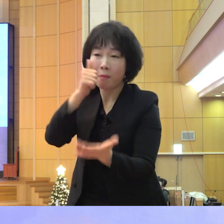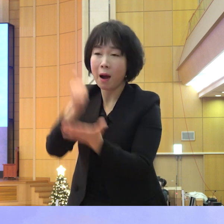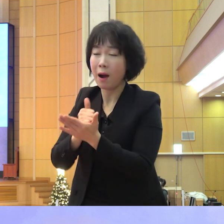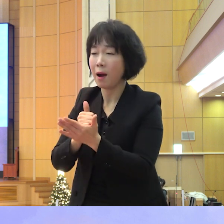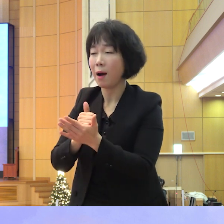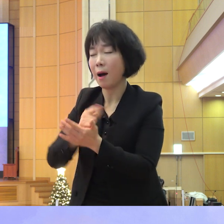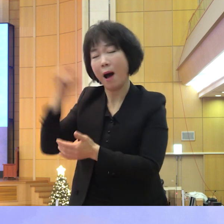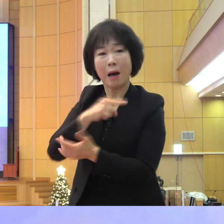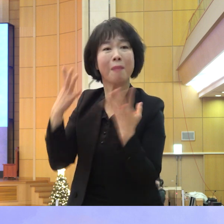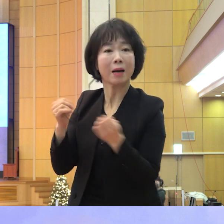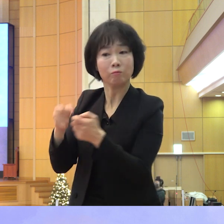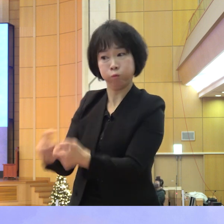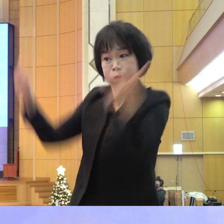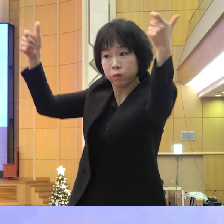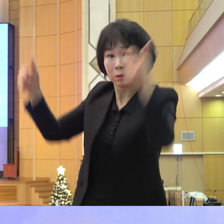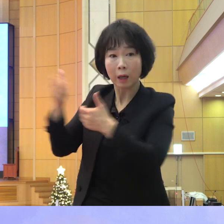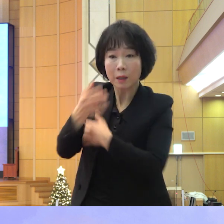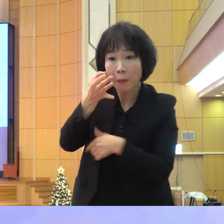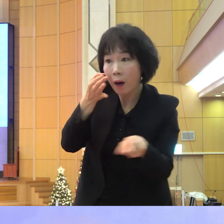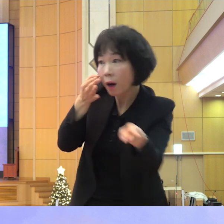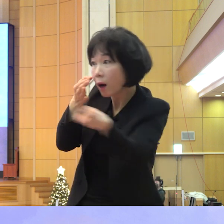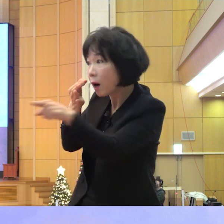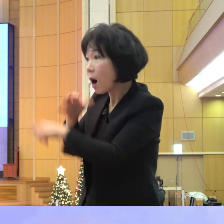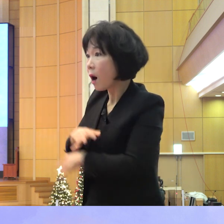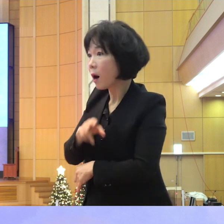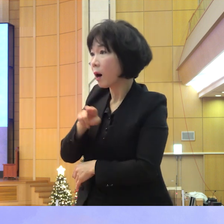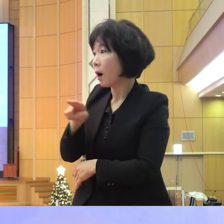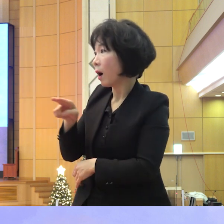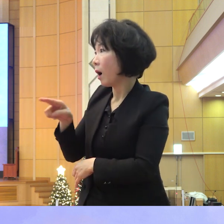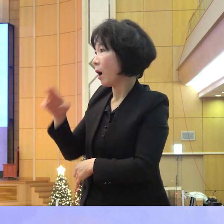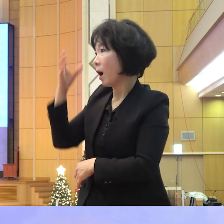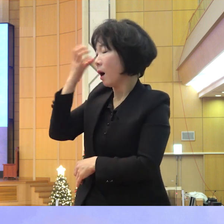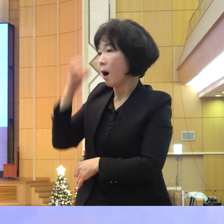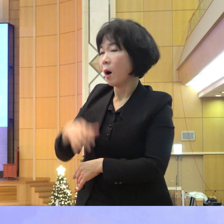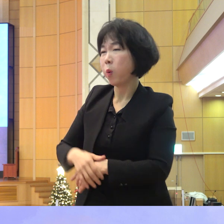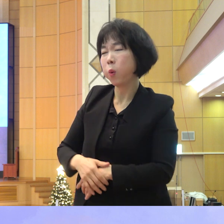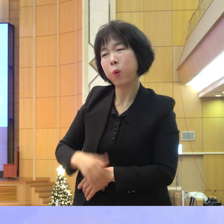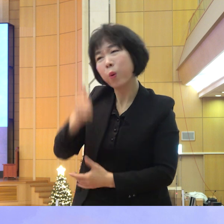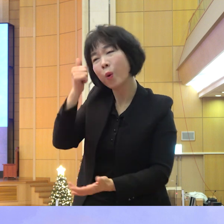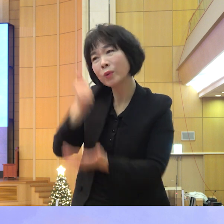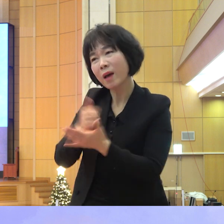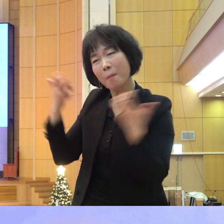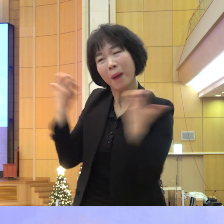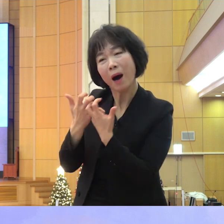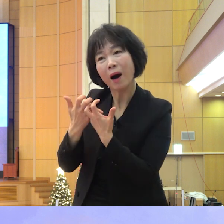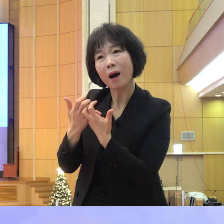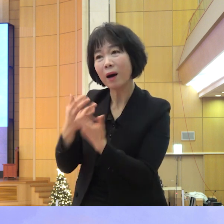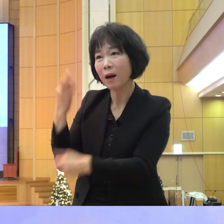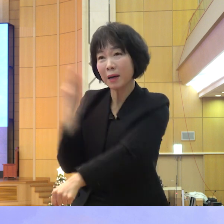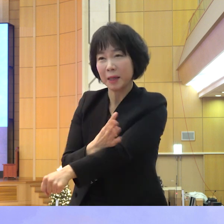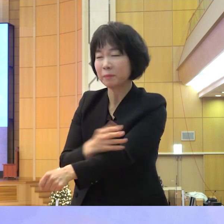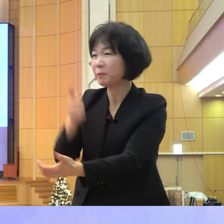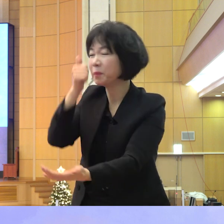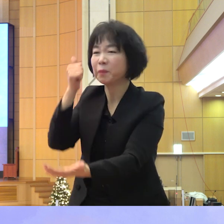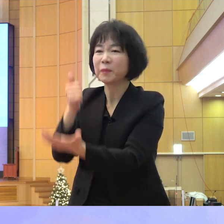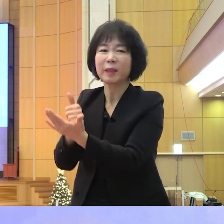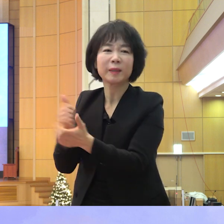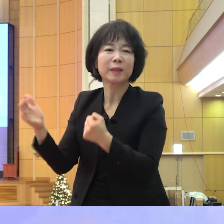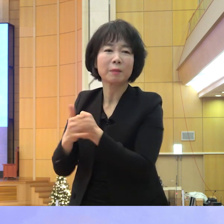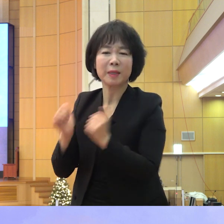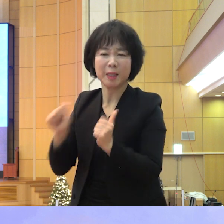하나님 보시기에 죄를 짓고 악한 사람들은 주님께서